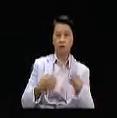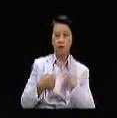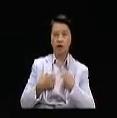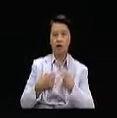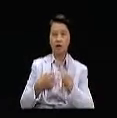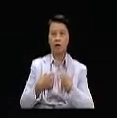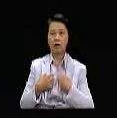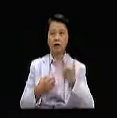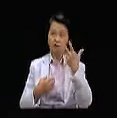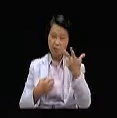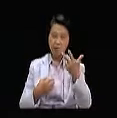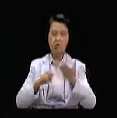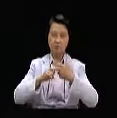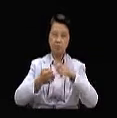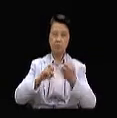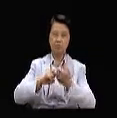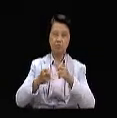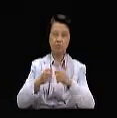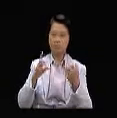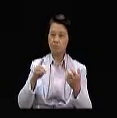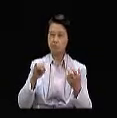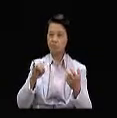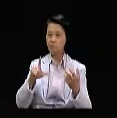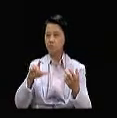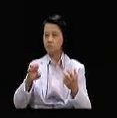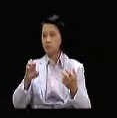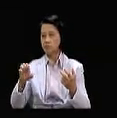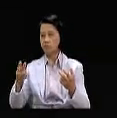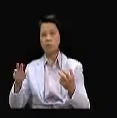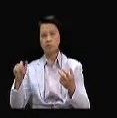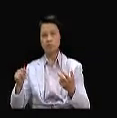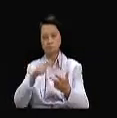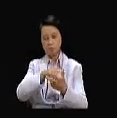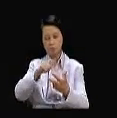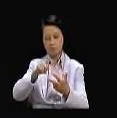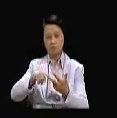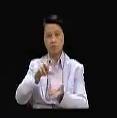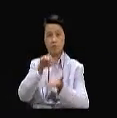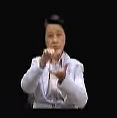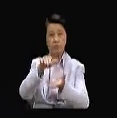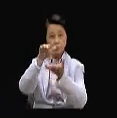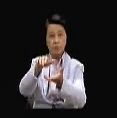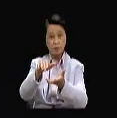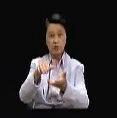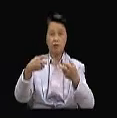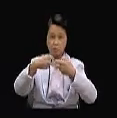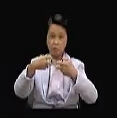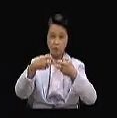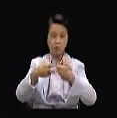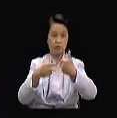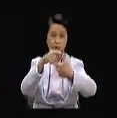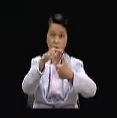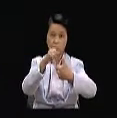three How 3D 3D lemon dalam mapolsek tepuk lele ini yang pertamanya